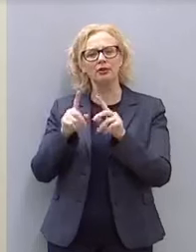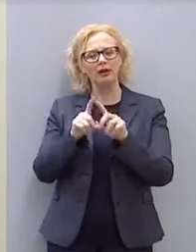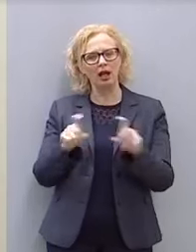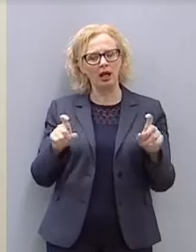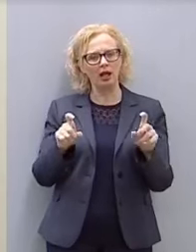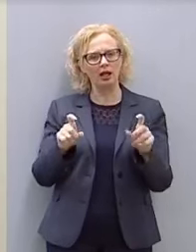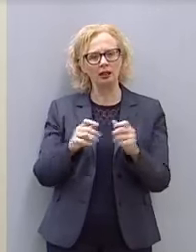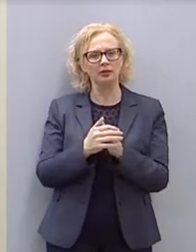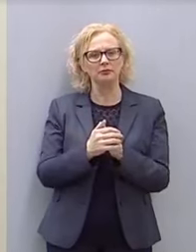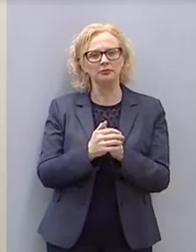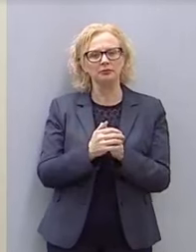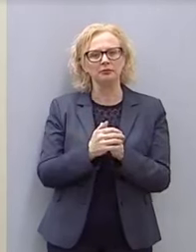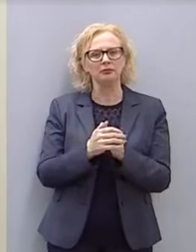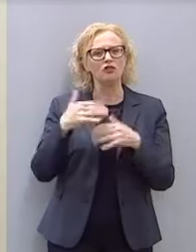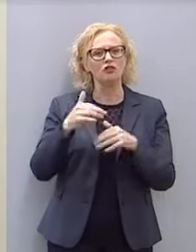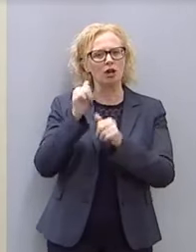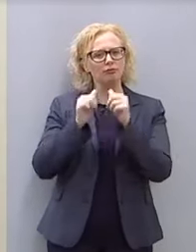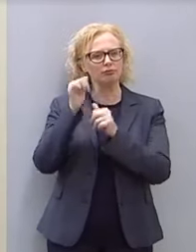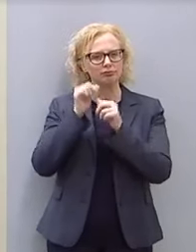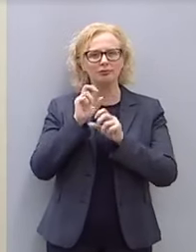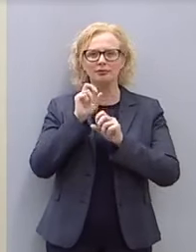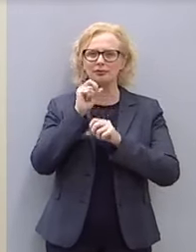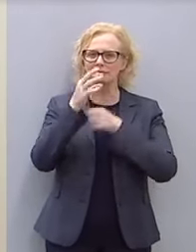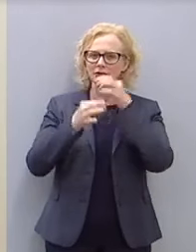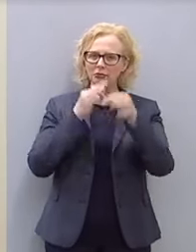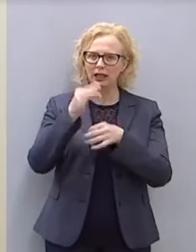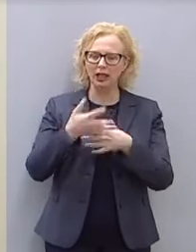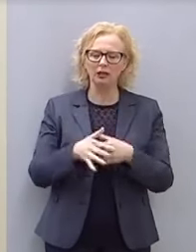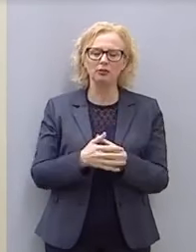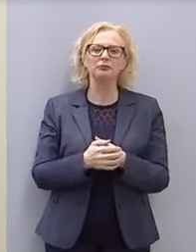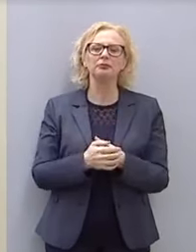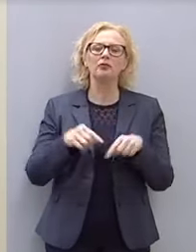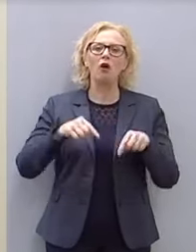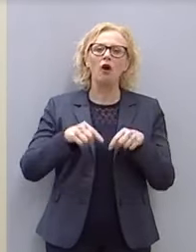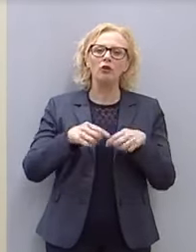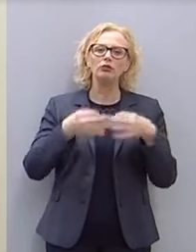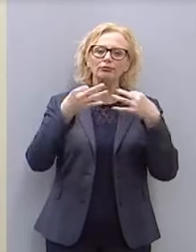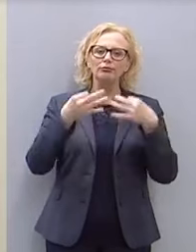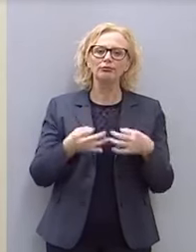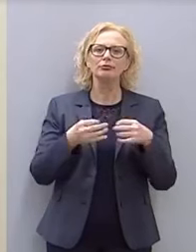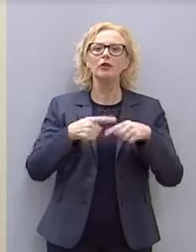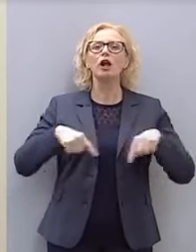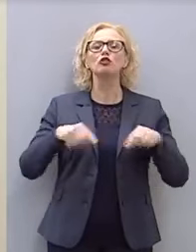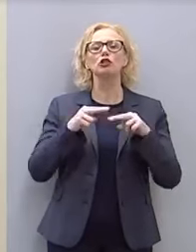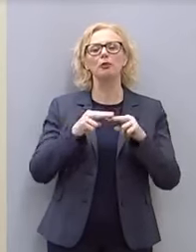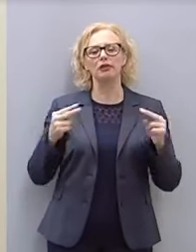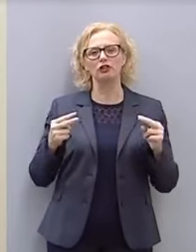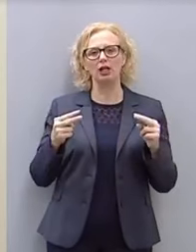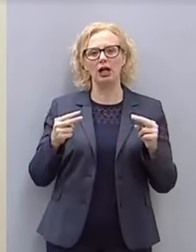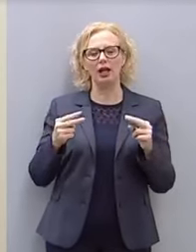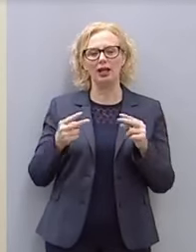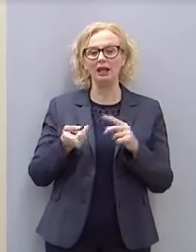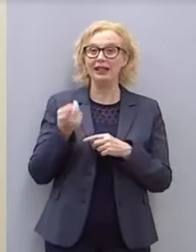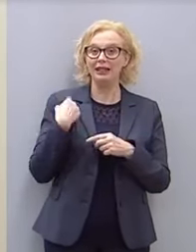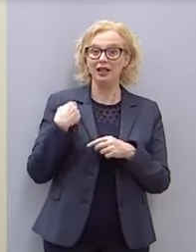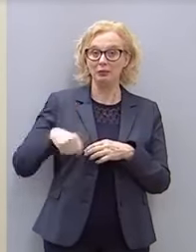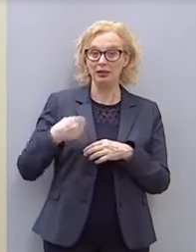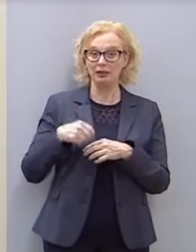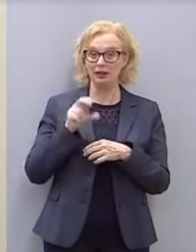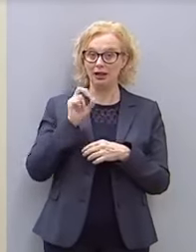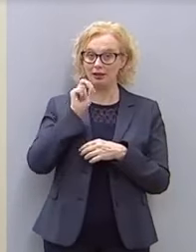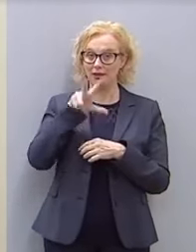ricordato nei precedenti collegamenti oggi parleremo anche delle decisioni della giunta provinciale di trento annunciate ieri dal presidente